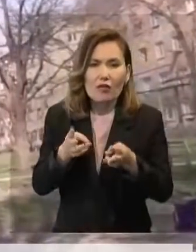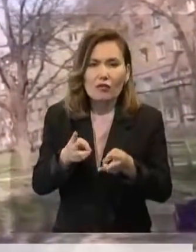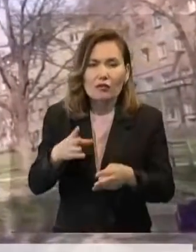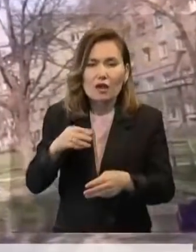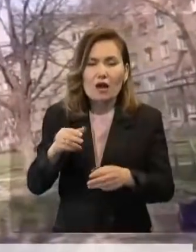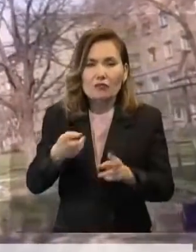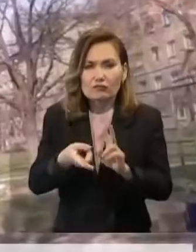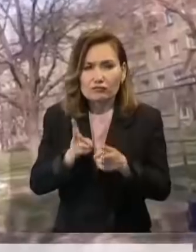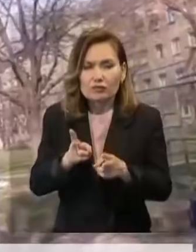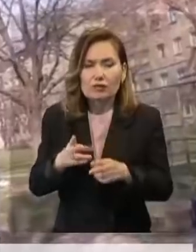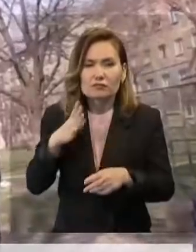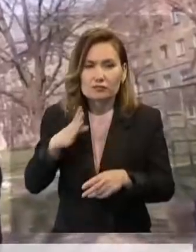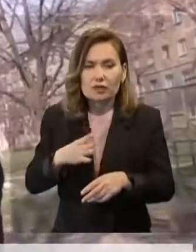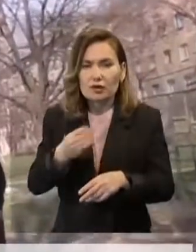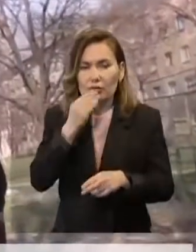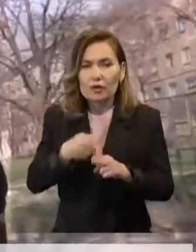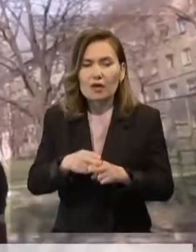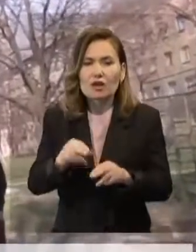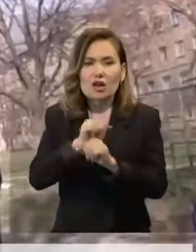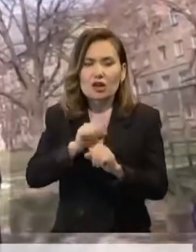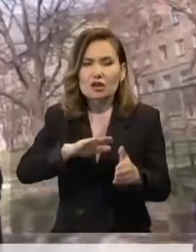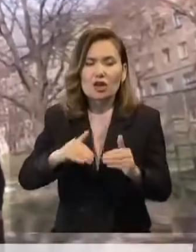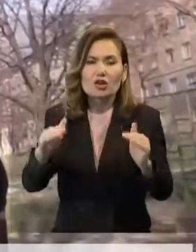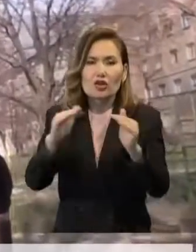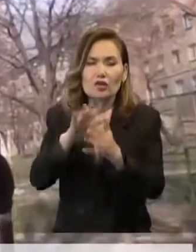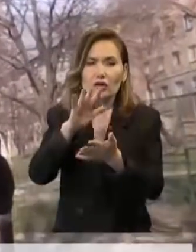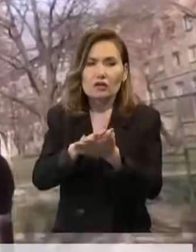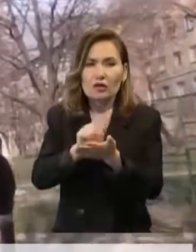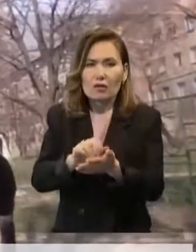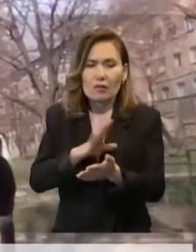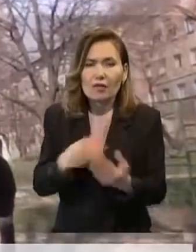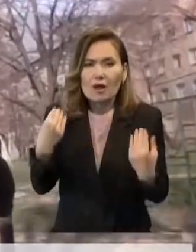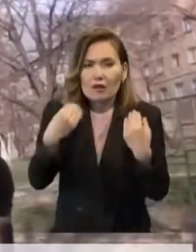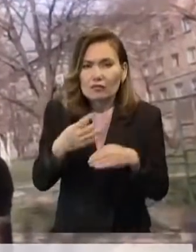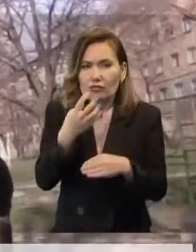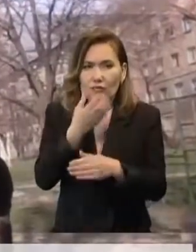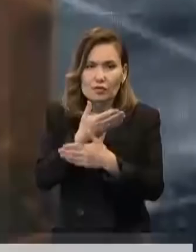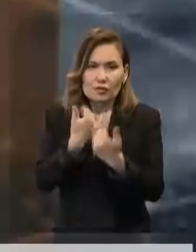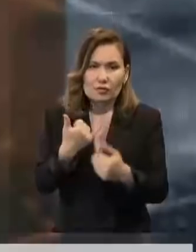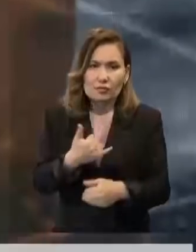мәжбүр. Жарылыстан кейін үйім күл талқан болды. Үстімдегі бір қабат киіммен ғана қалдым.